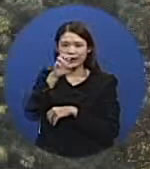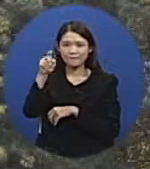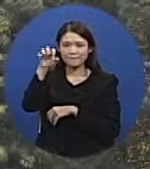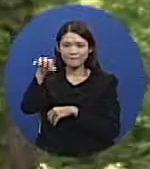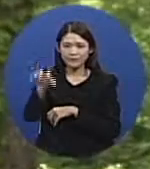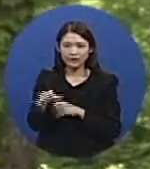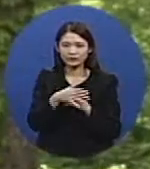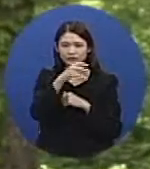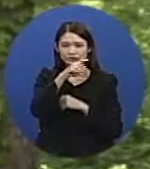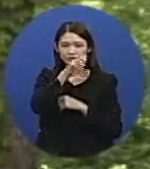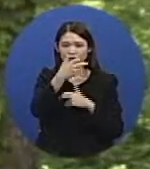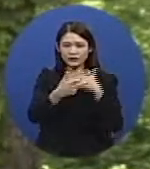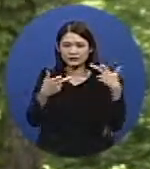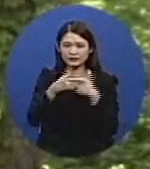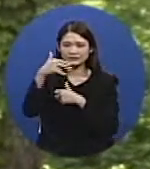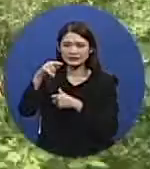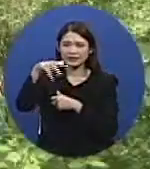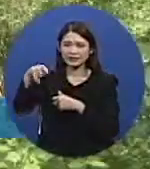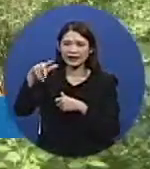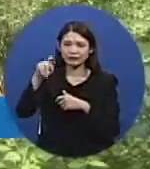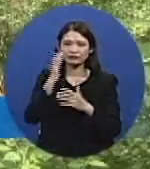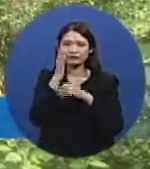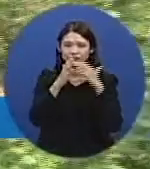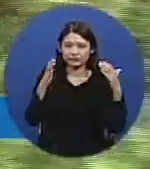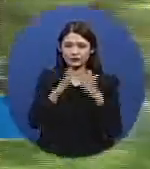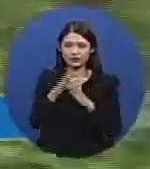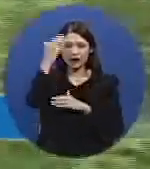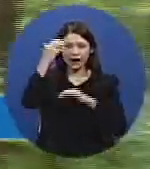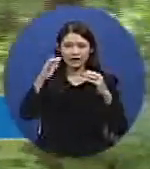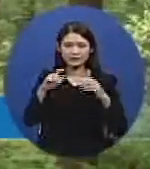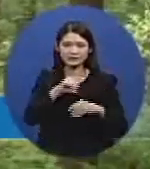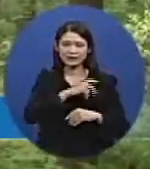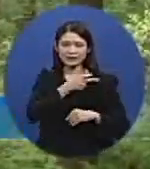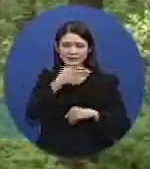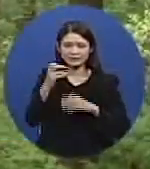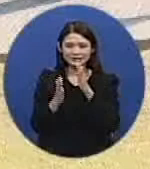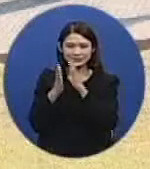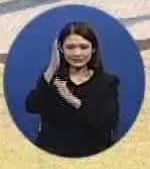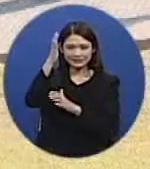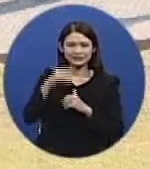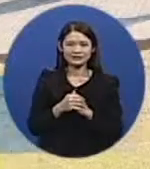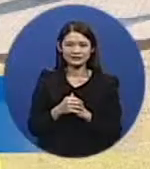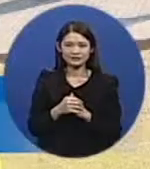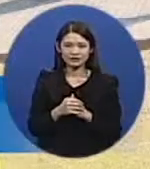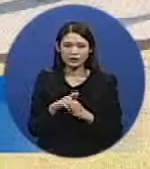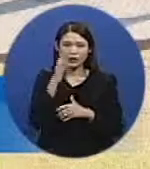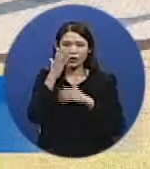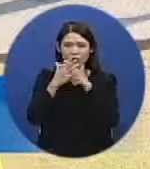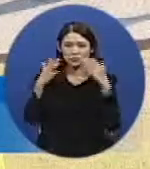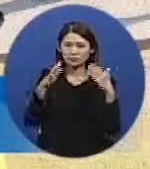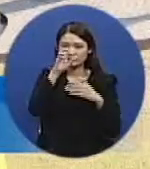충령산과 설이산에 위치한 잣나무 숲입니다. 우리나라에선 가장 큰 규모입니다. 이렇게 숲이